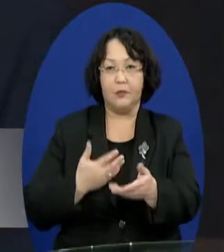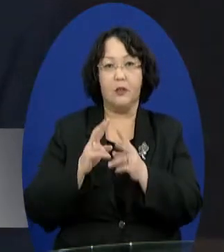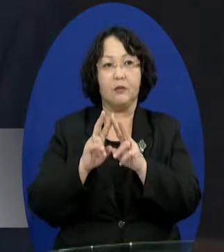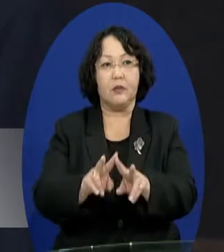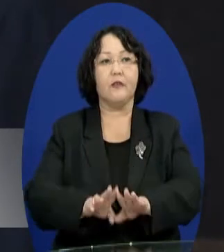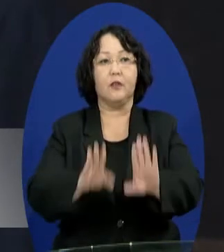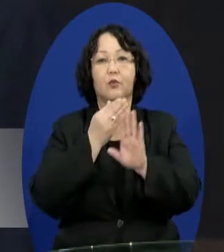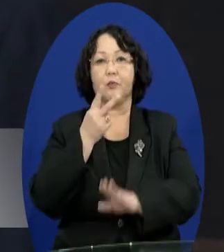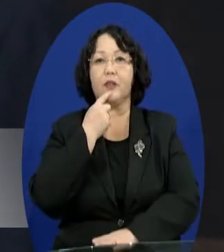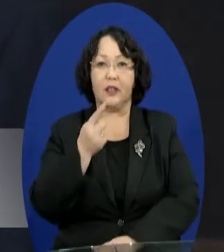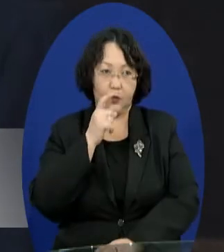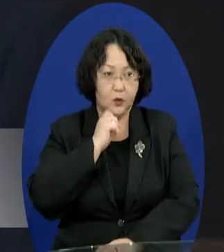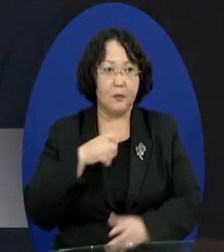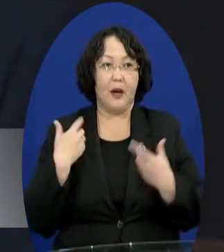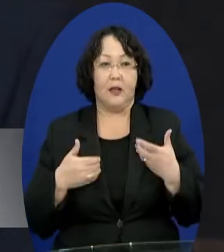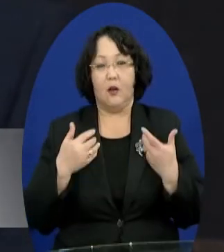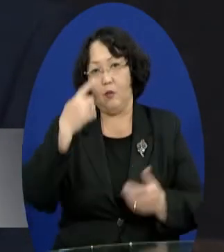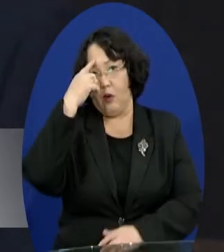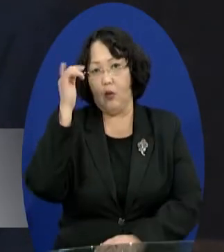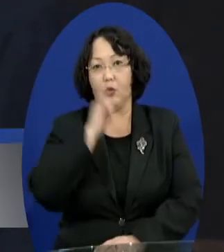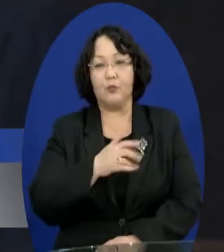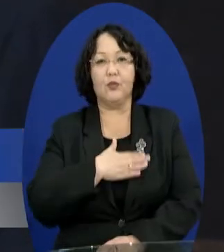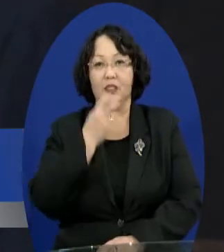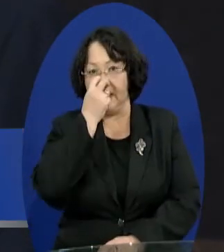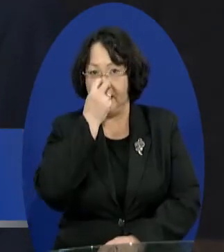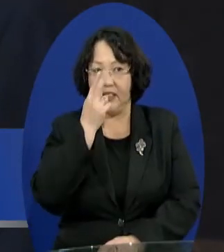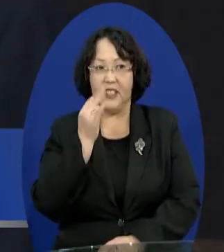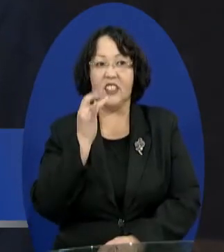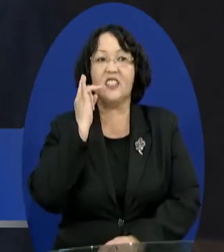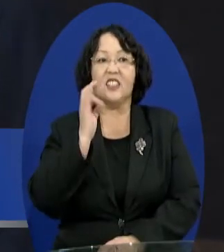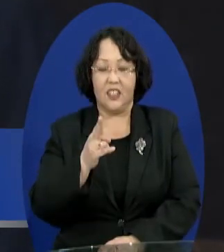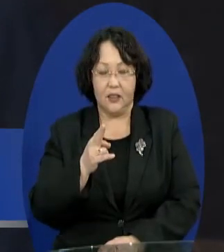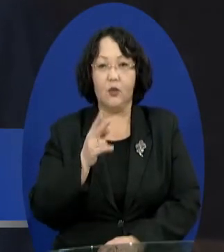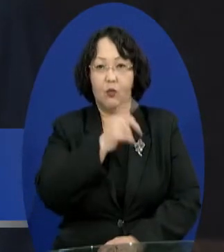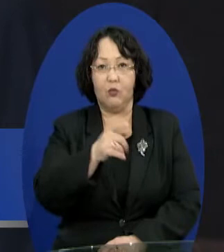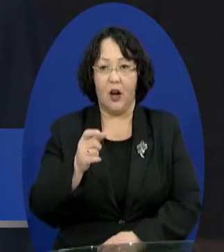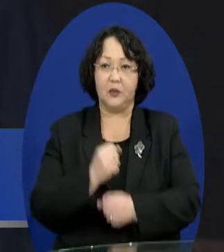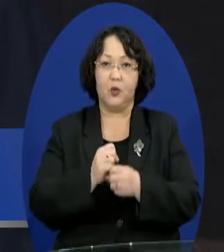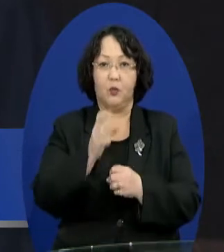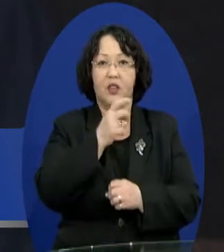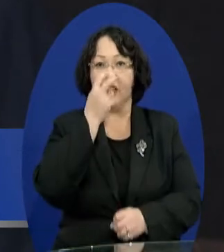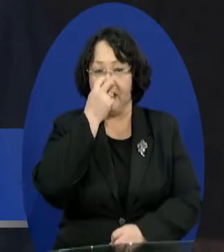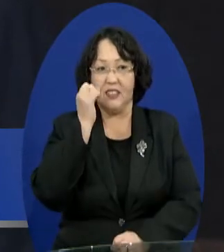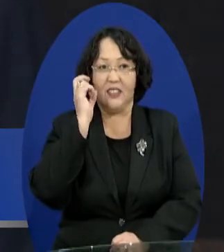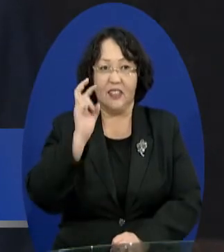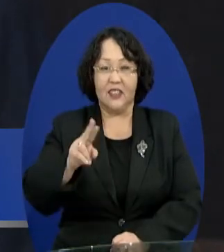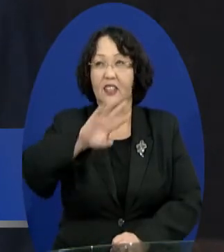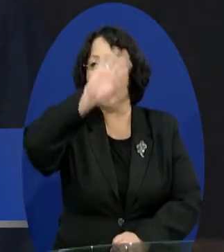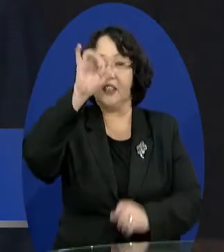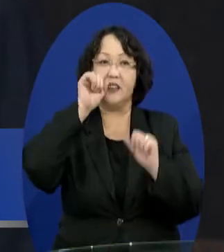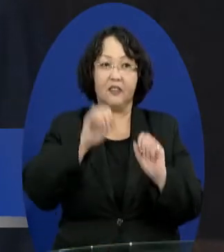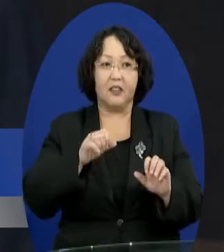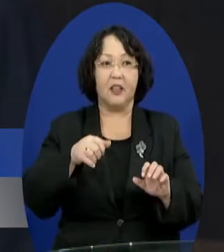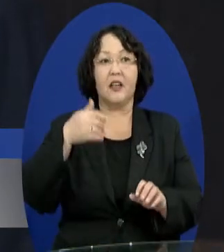За баяртай байна. Ингээд манай Монголын циркчдыг циркийн тэнгэр маань үргэлж явж явах болтугай. Дээр байгаа багш нартай маш